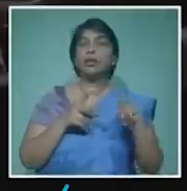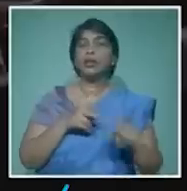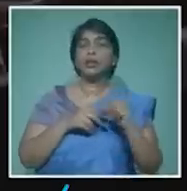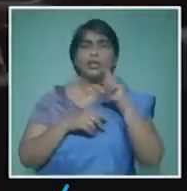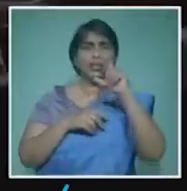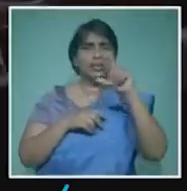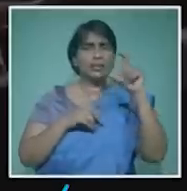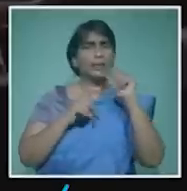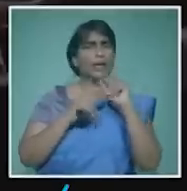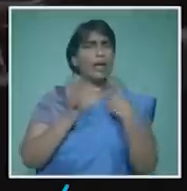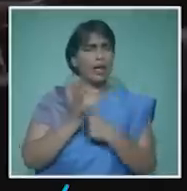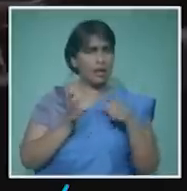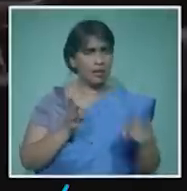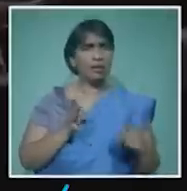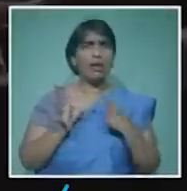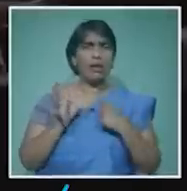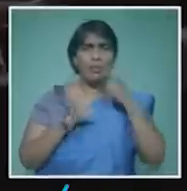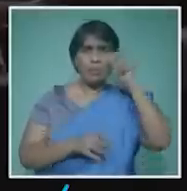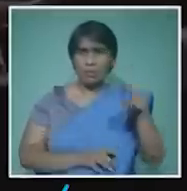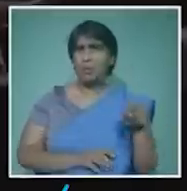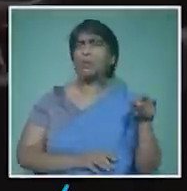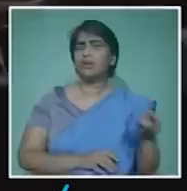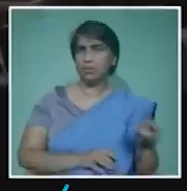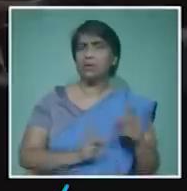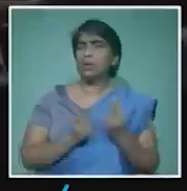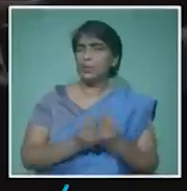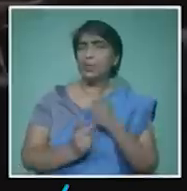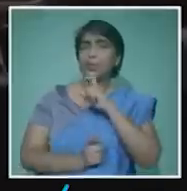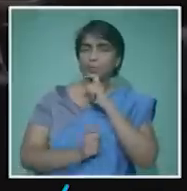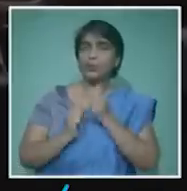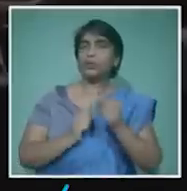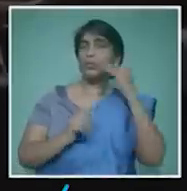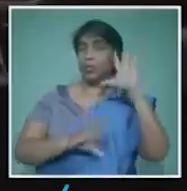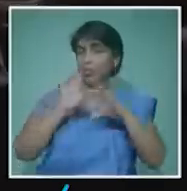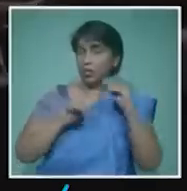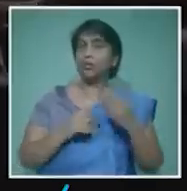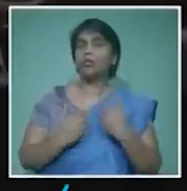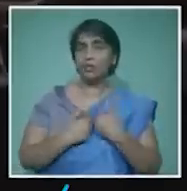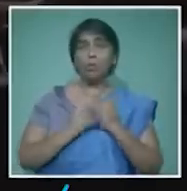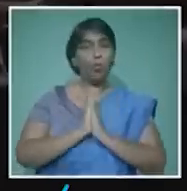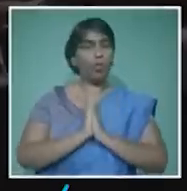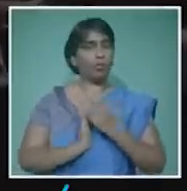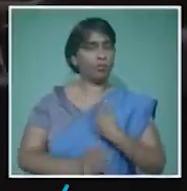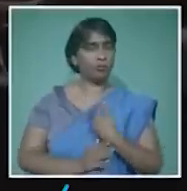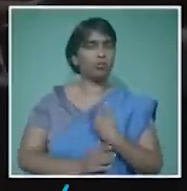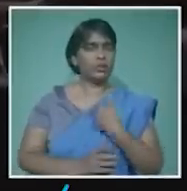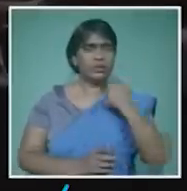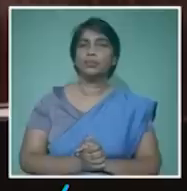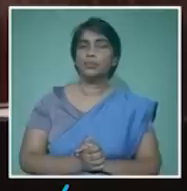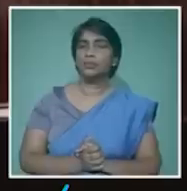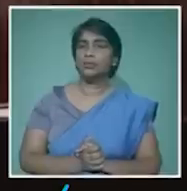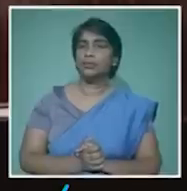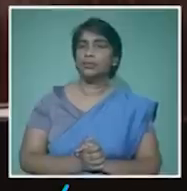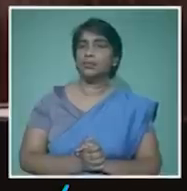CCPR එක යටතේ මේ අමරසිංහ කියන පුද්ගලයා සම්බන්ධයෙන් ඉතාමත් ඉක්මනින් අධිකරණේ කරුණු වාර්තා කළා. මොකද මම බෞද්ධ කැරීට හරිම හිත් වේදනාවෙන්